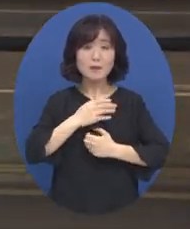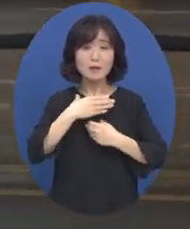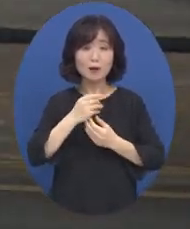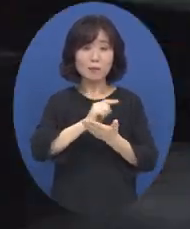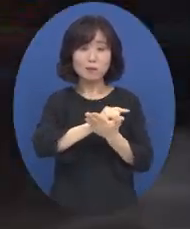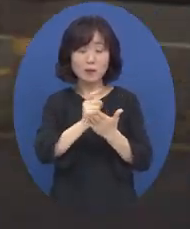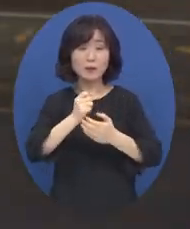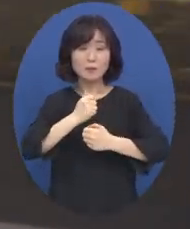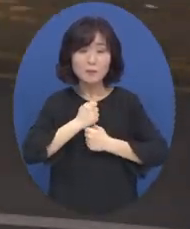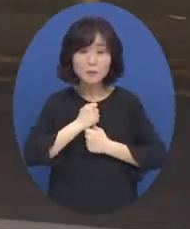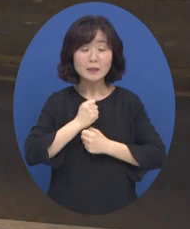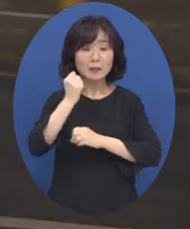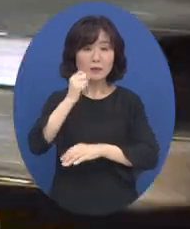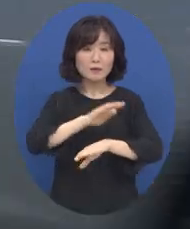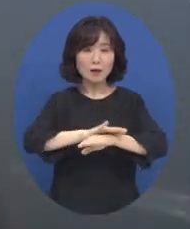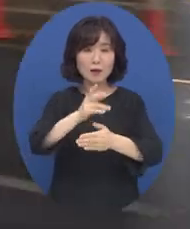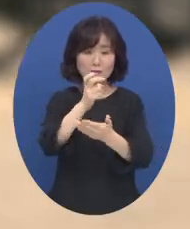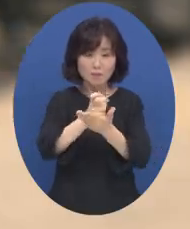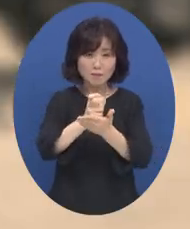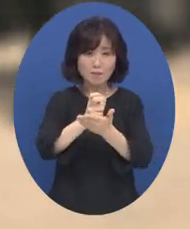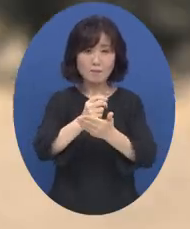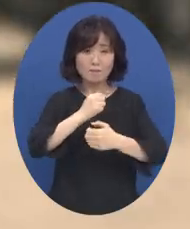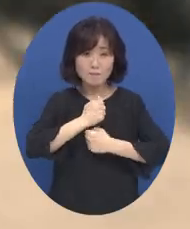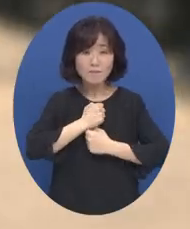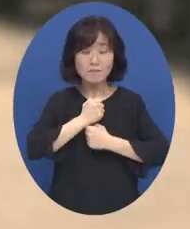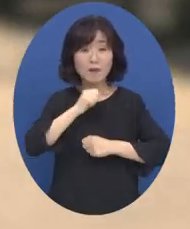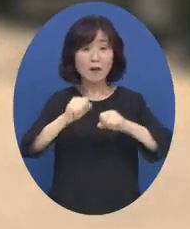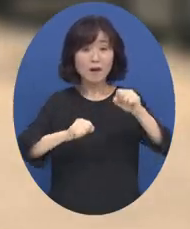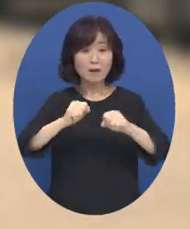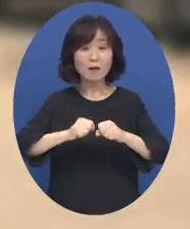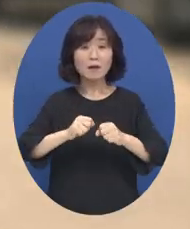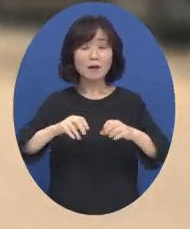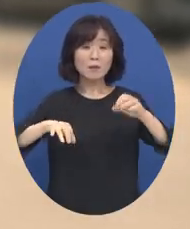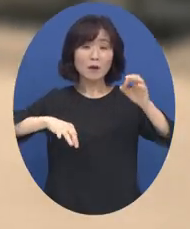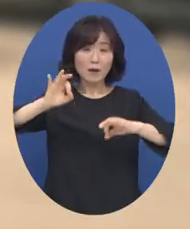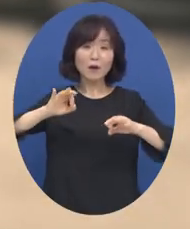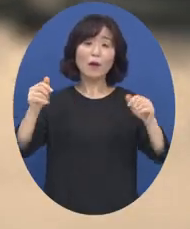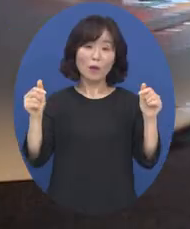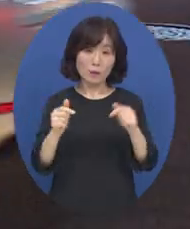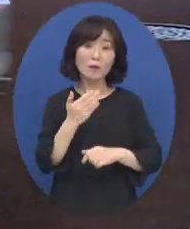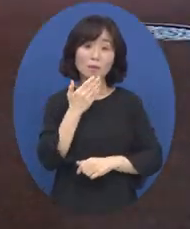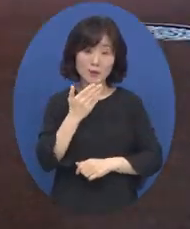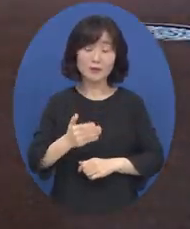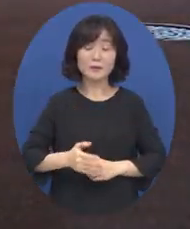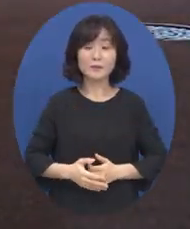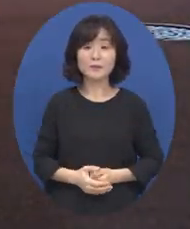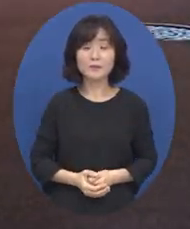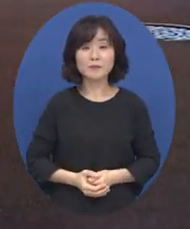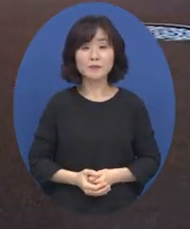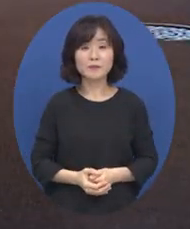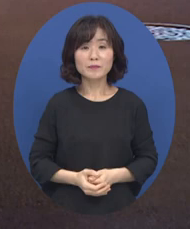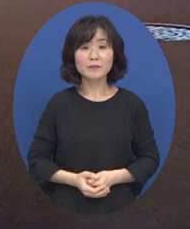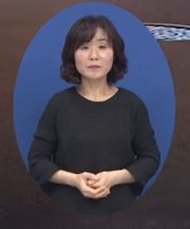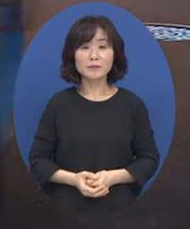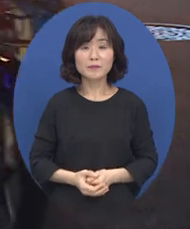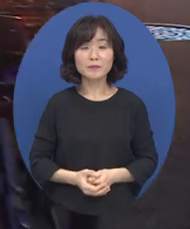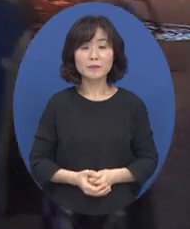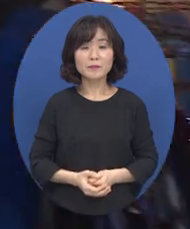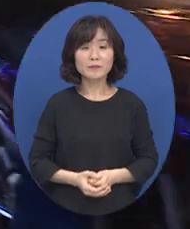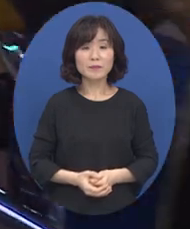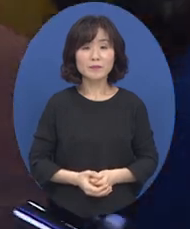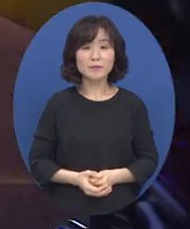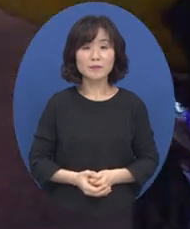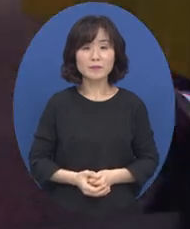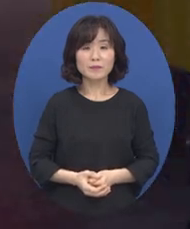준수 등 기본을 잘 지키는 것만으로도 큰 사고를 막을 수 있습니다 경계 줄 팁의 김태 입니다